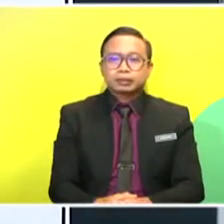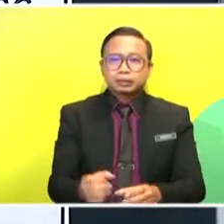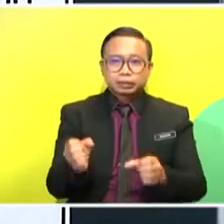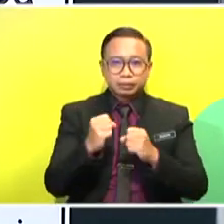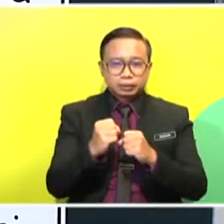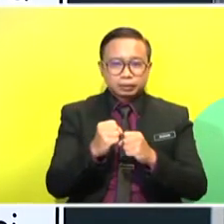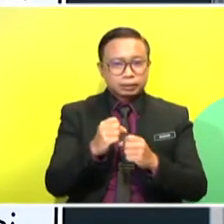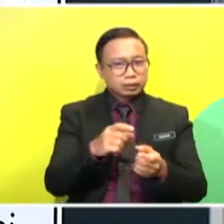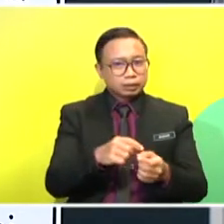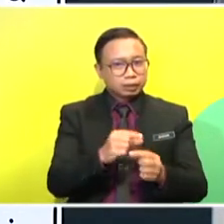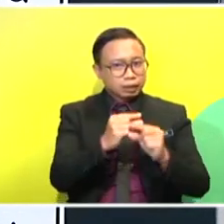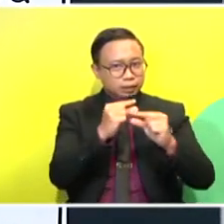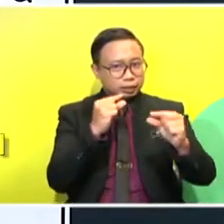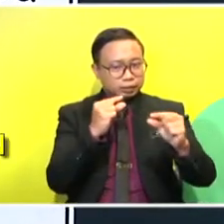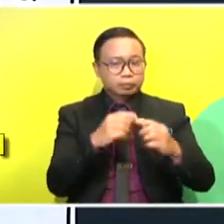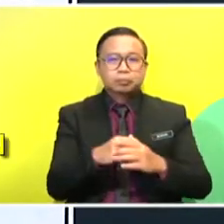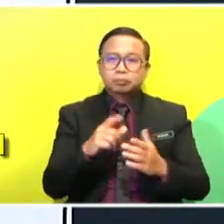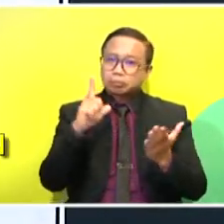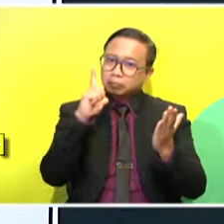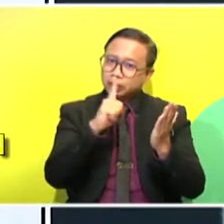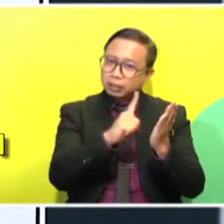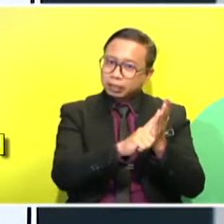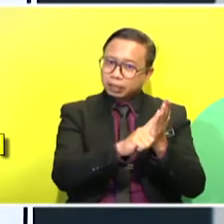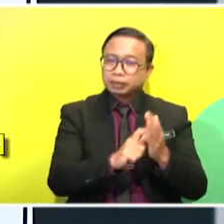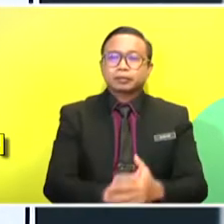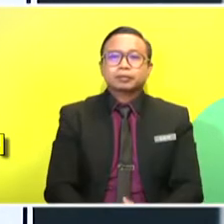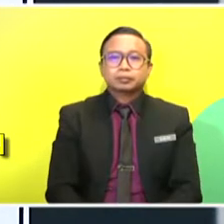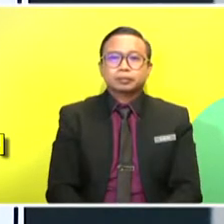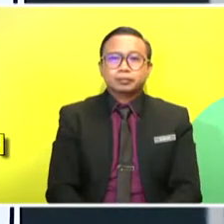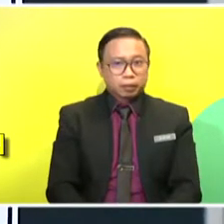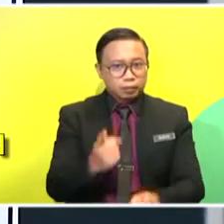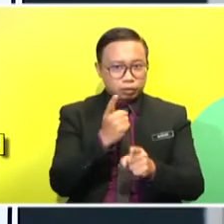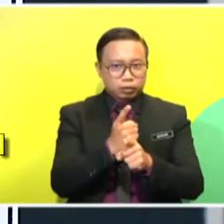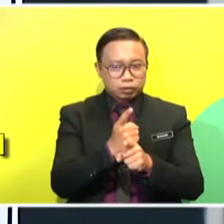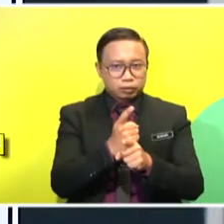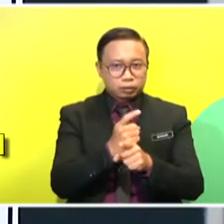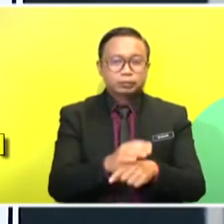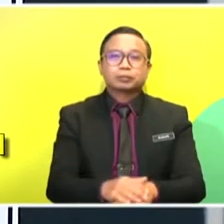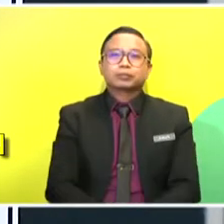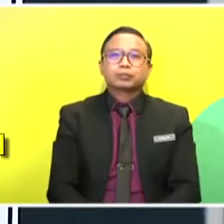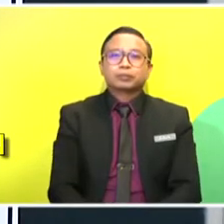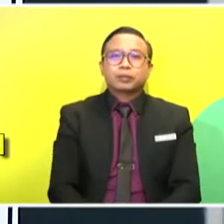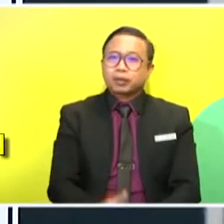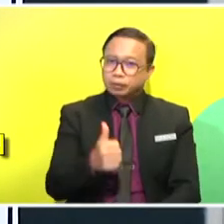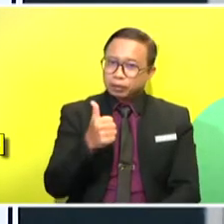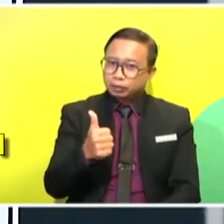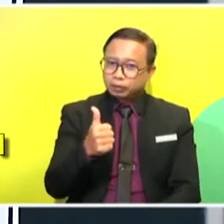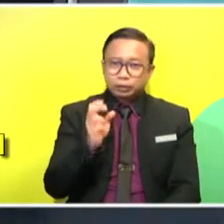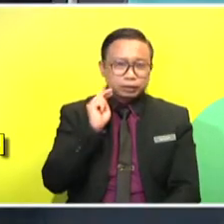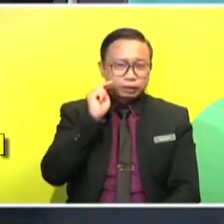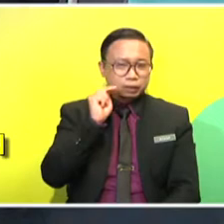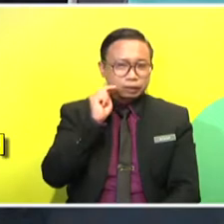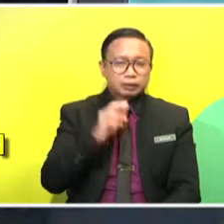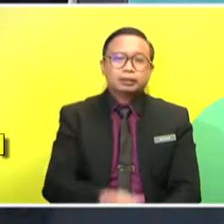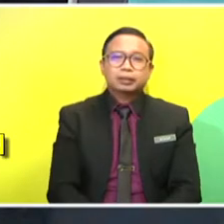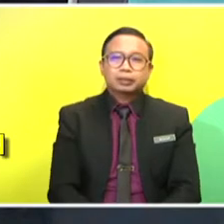sini jawapannya cikgu. Saya akan lekatkan di sini. Betul tak cikgu? Betul. Betul. Yeay. Bagus, Nisa bagus.